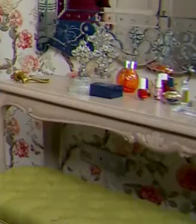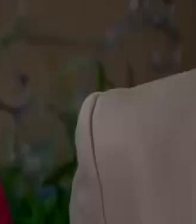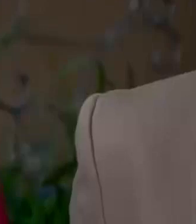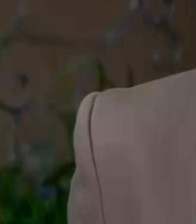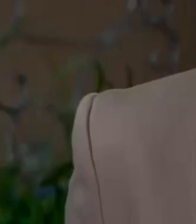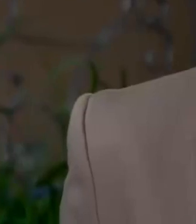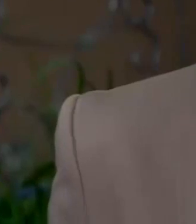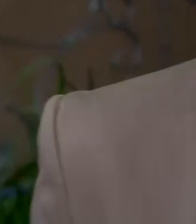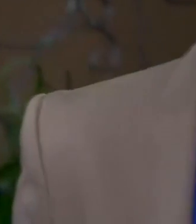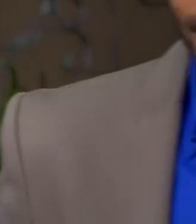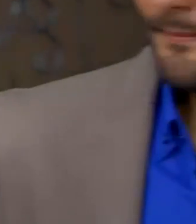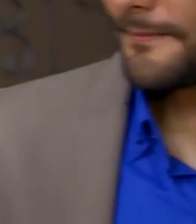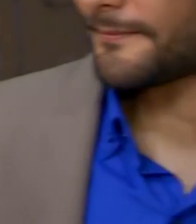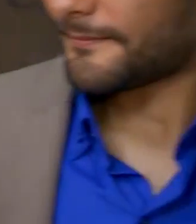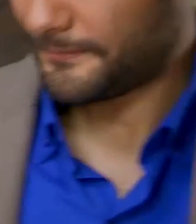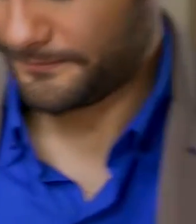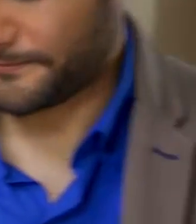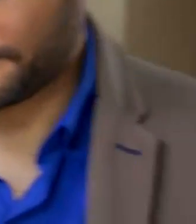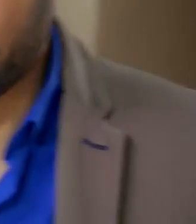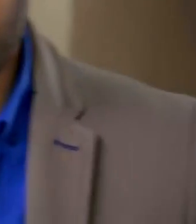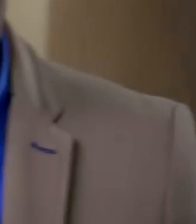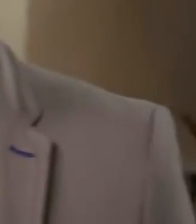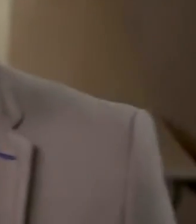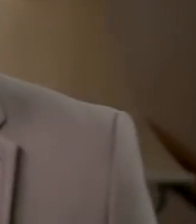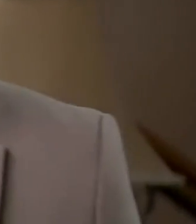Nazlı ile Ramin salonda Biricik'in karşısındalar.